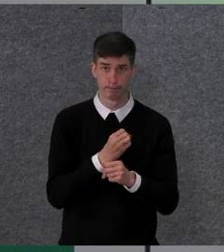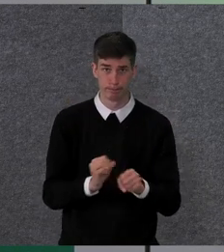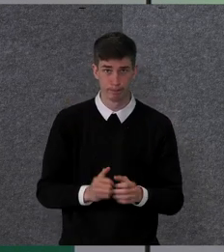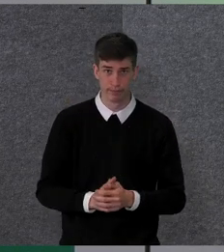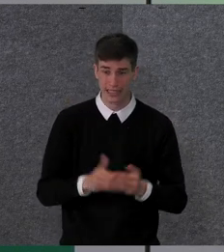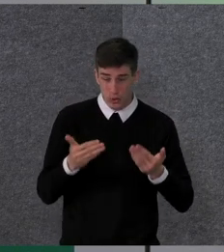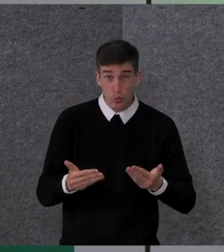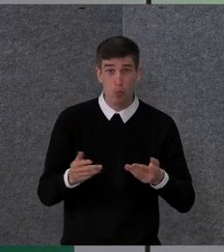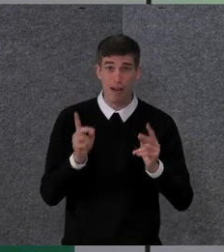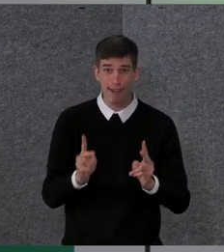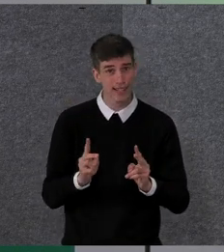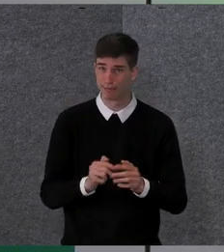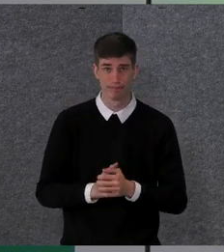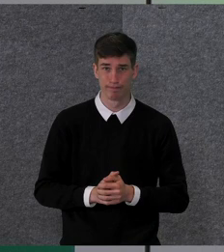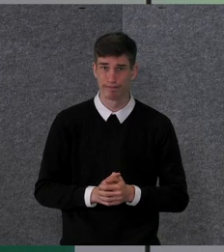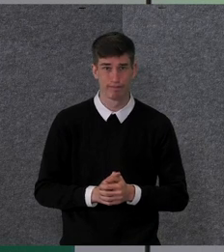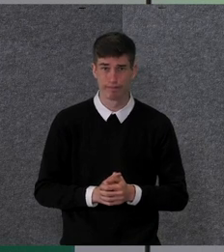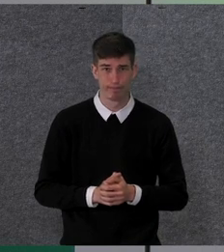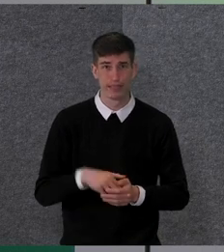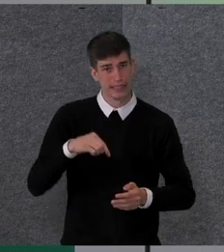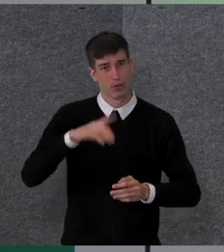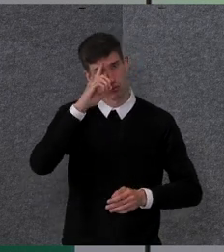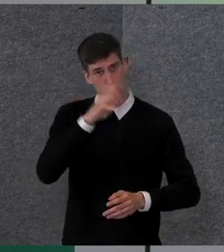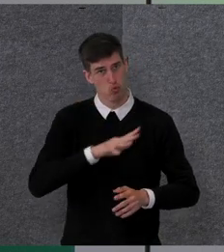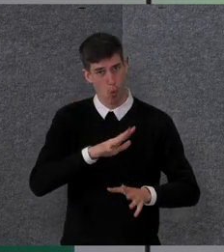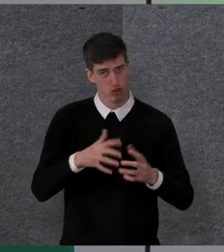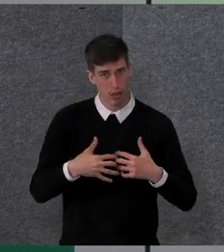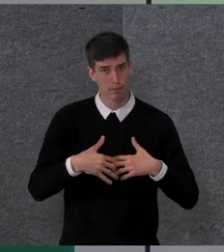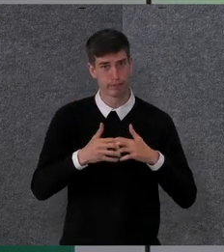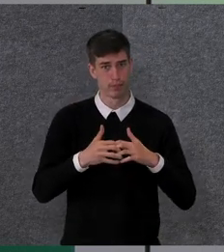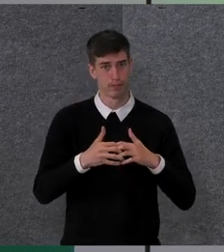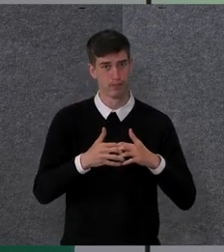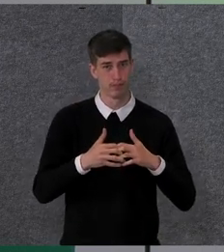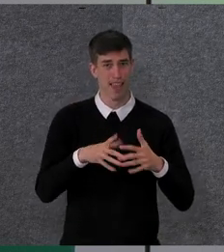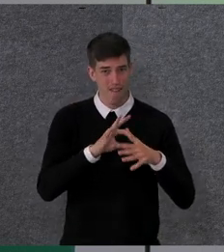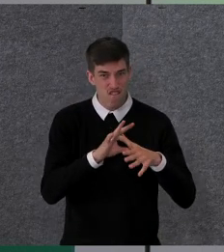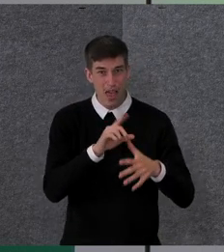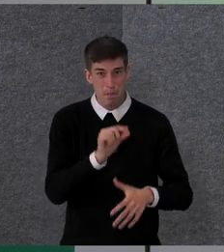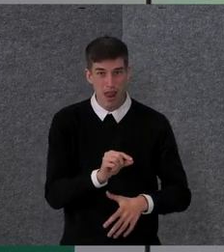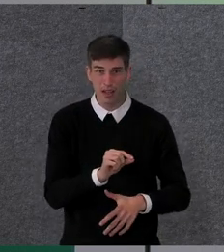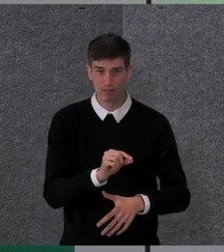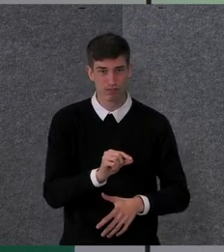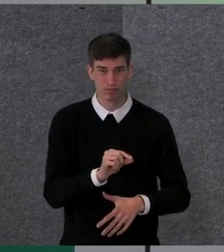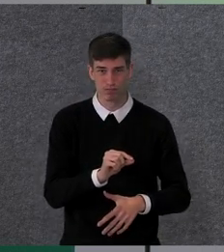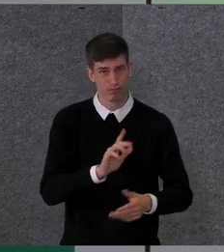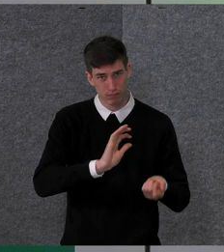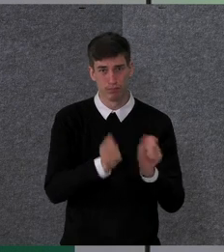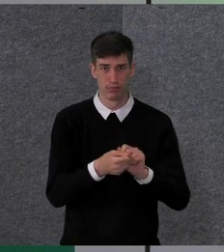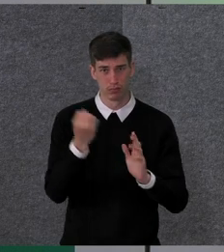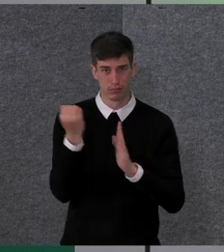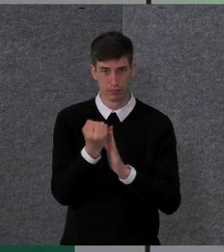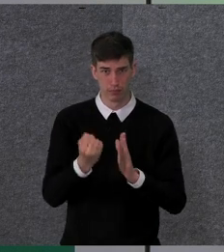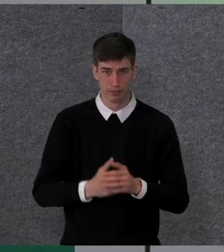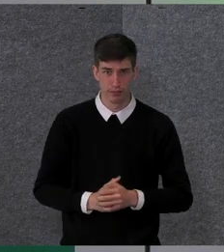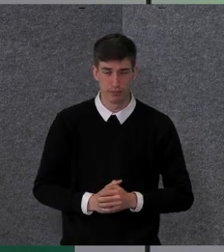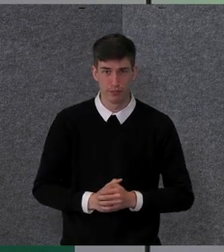Ich bin der Meinung, der alte Begriff Made in Germany sollte für etwas anderes stehen als für billiges Hackfleisch. Es braucht daher mehr